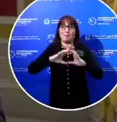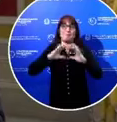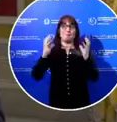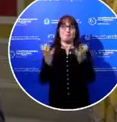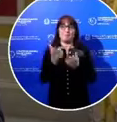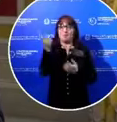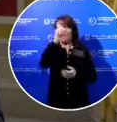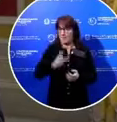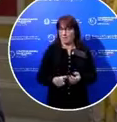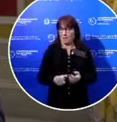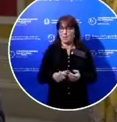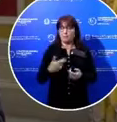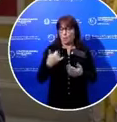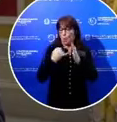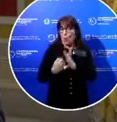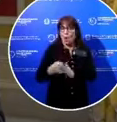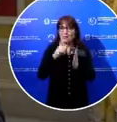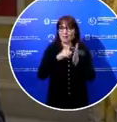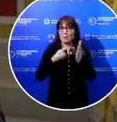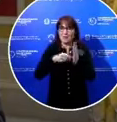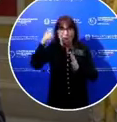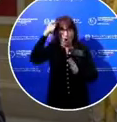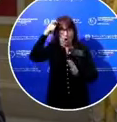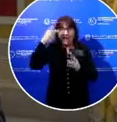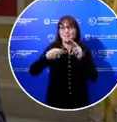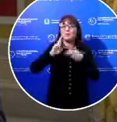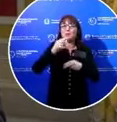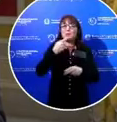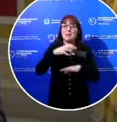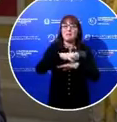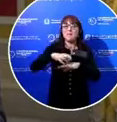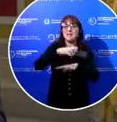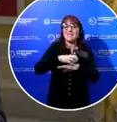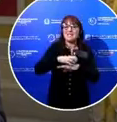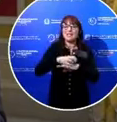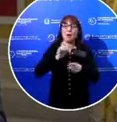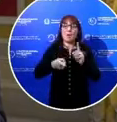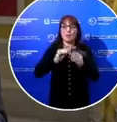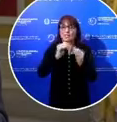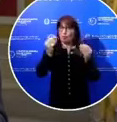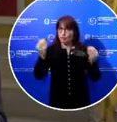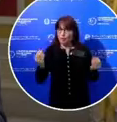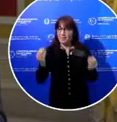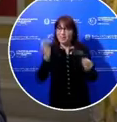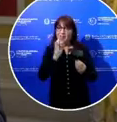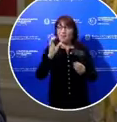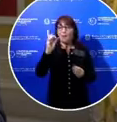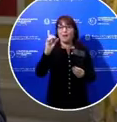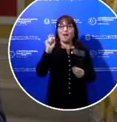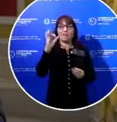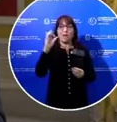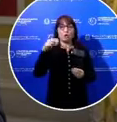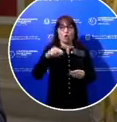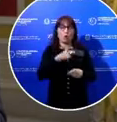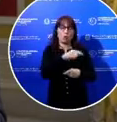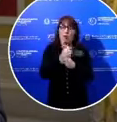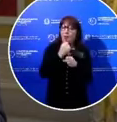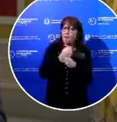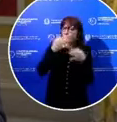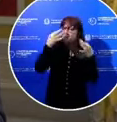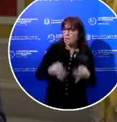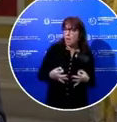ultimi mesi il Governo e segnatamente la Ministra per le Politiche Giovanili, Fabiana Dadone, ha svolto un serio e